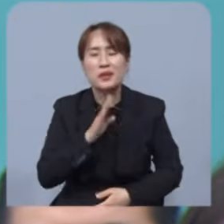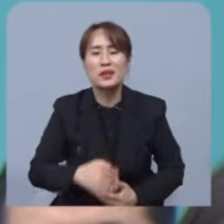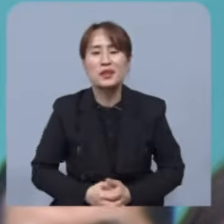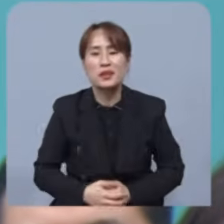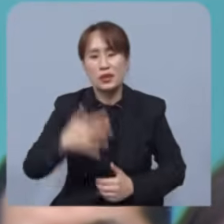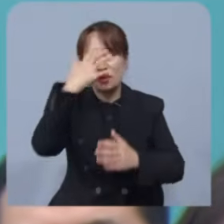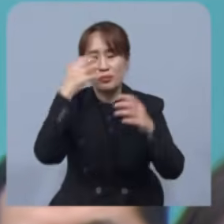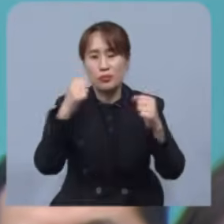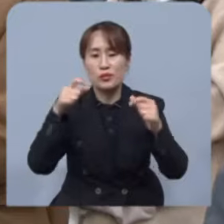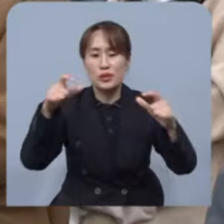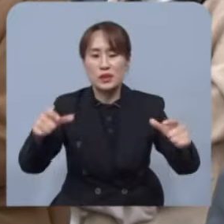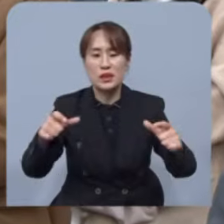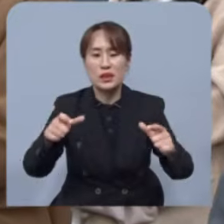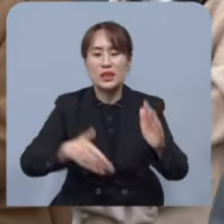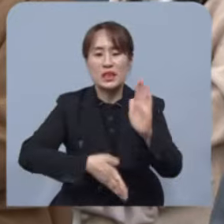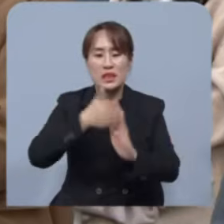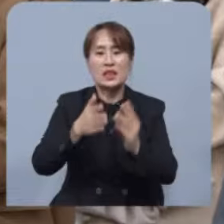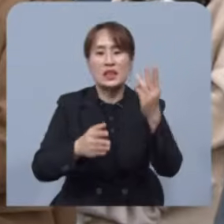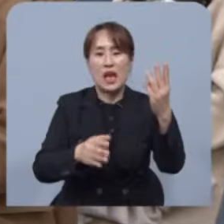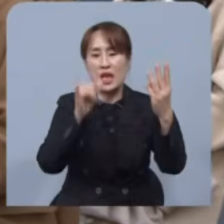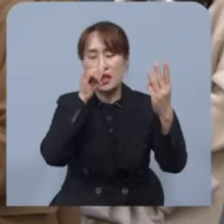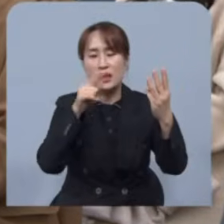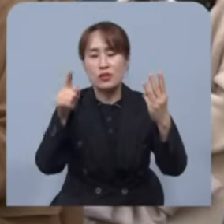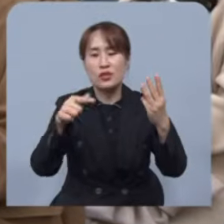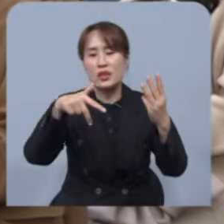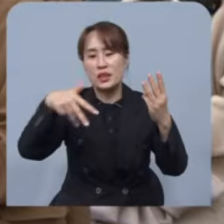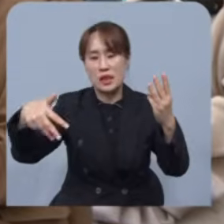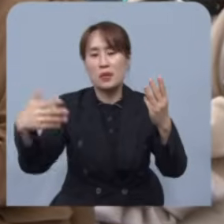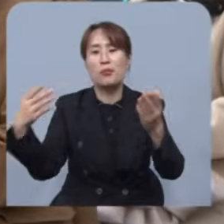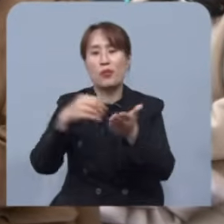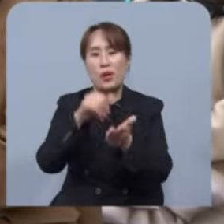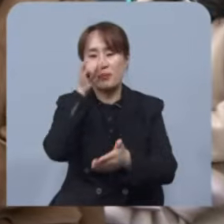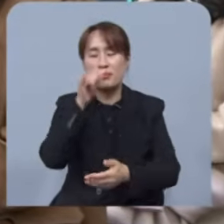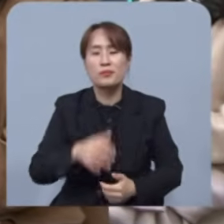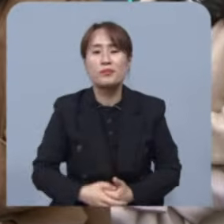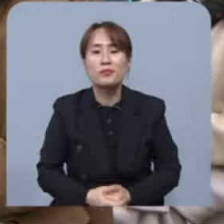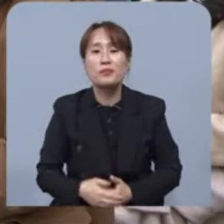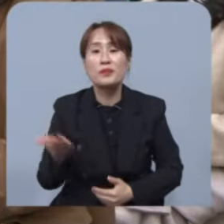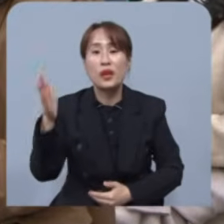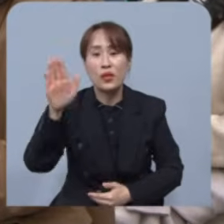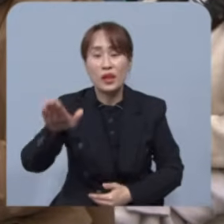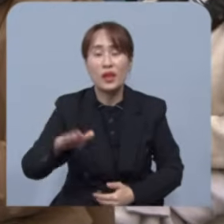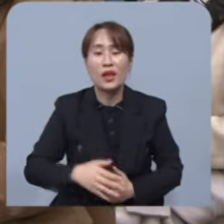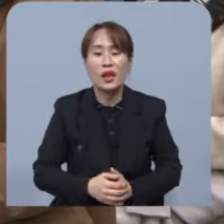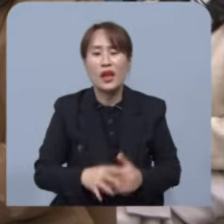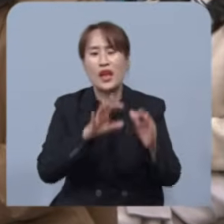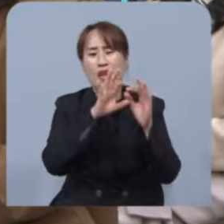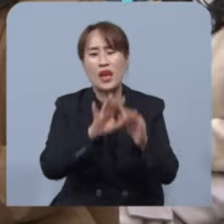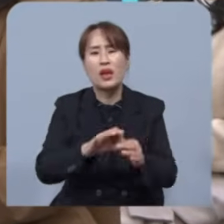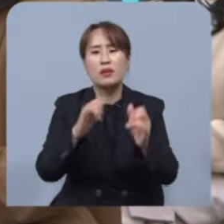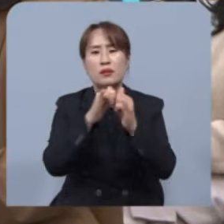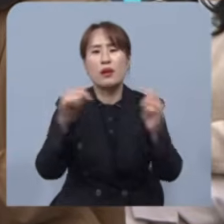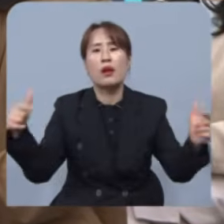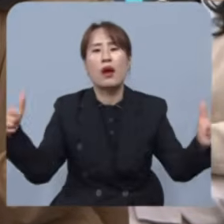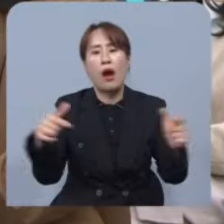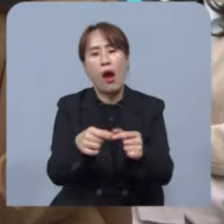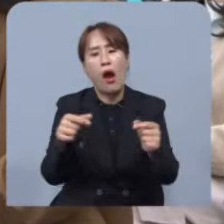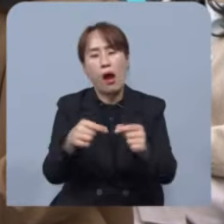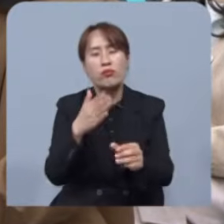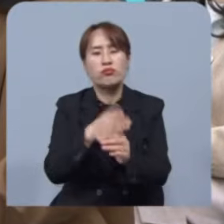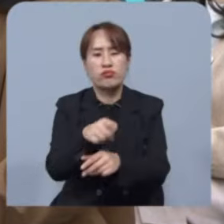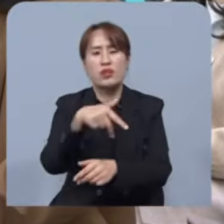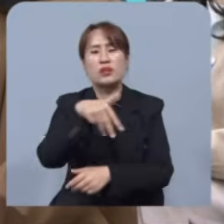네, 충북에 시가 3개 있는데요. 그 중에 제천시도 포함되어 있죠. 근데 계속해서 인구 소멸 도시이기